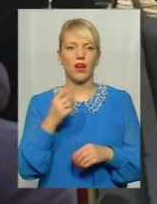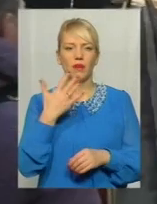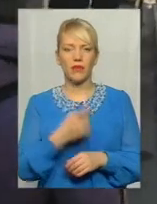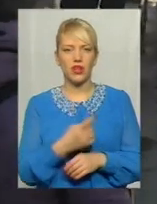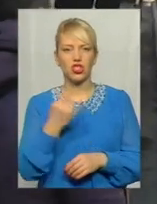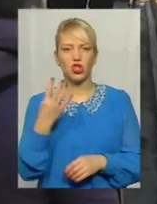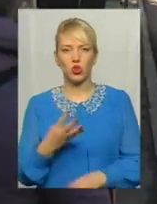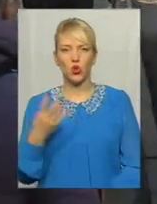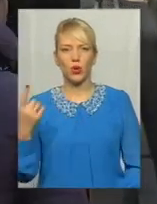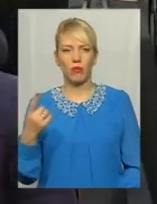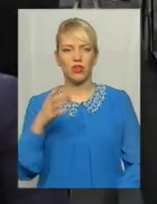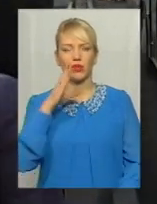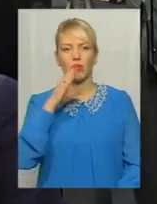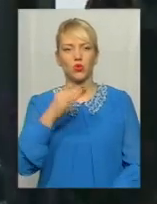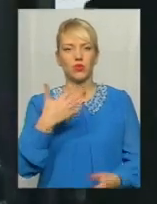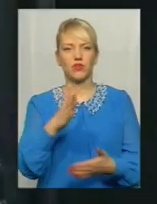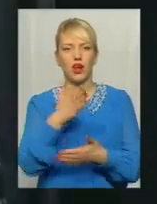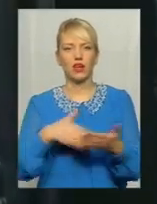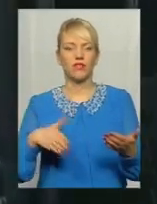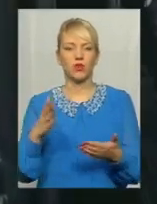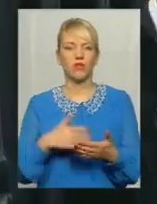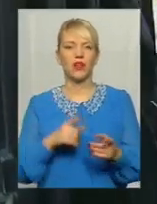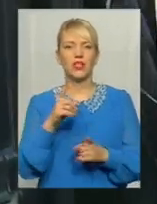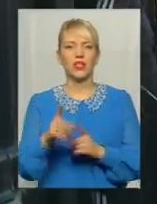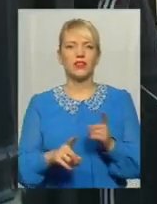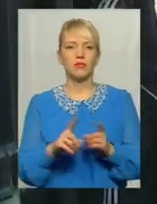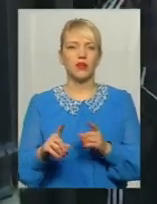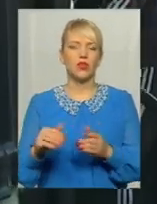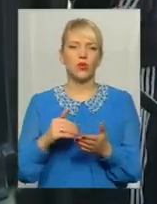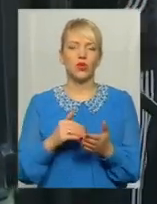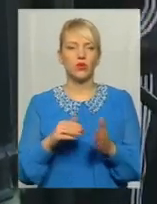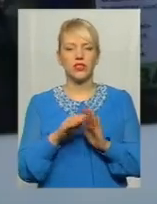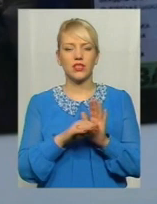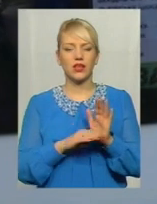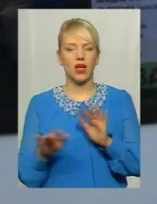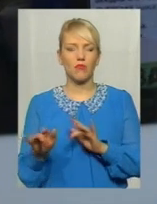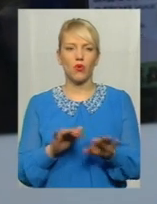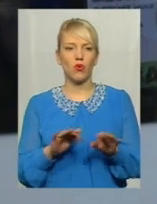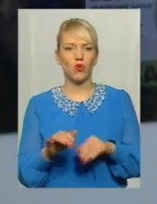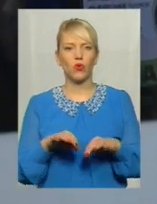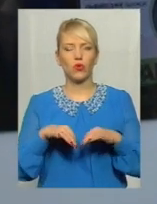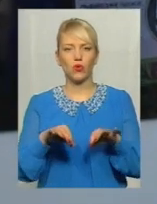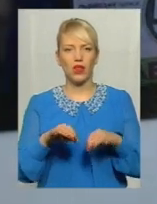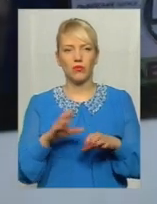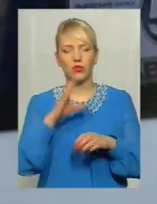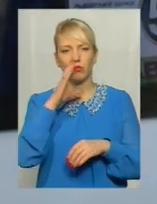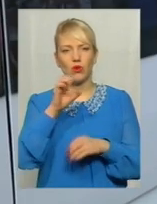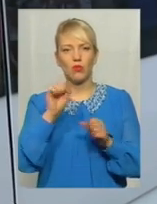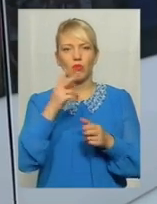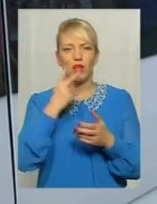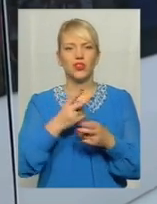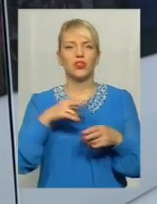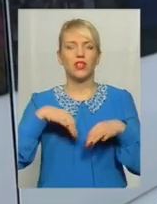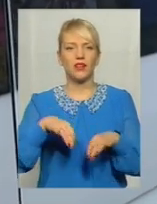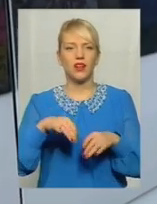і 41-й маршрути ліквідували. Змінену схему руху міських автобусних та тролейбусних маршрутів можна побачити на транспортних